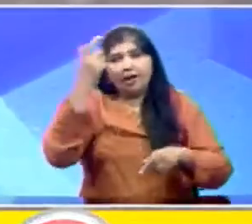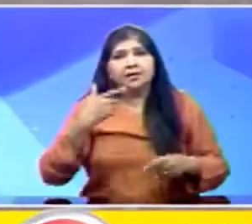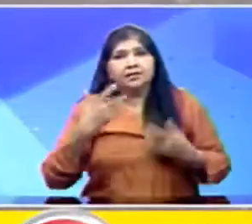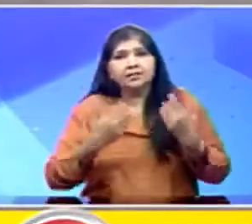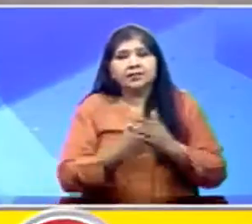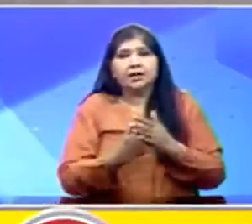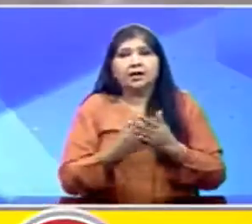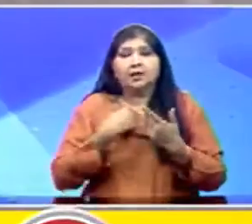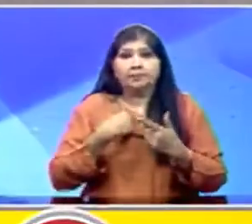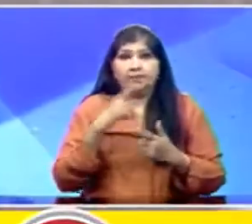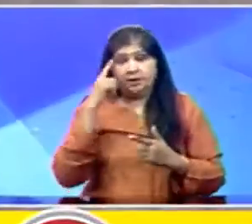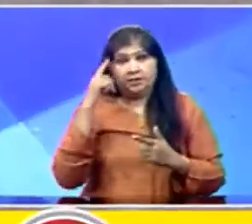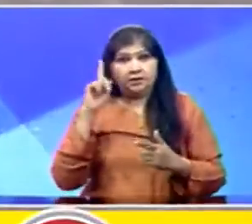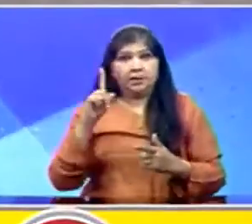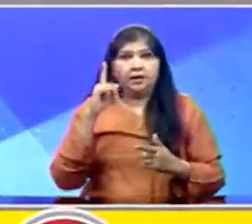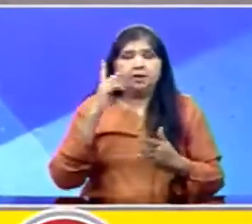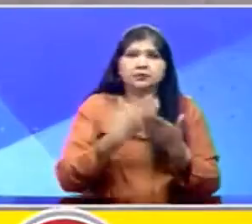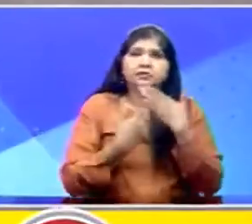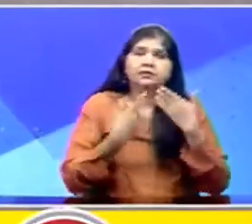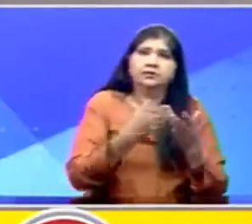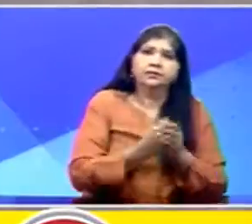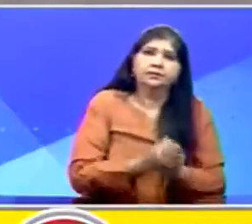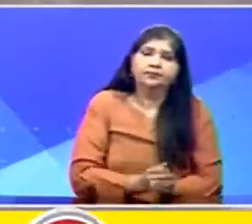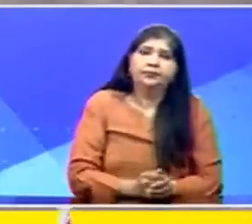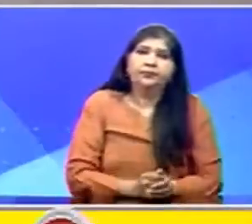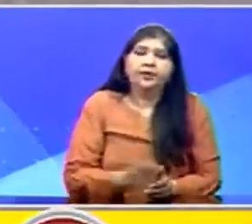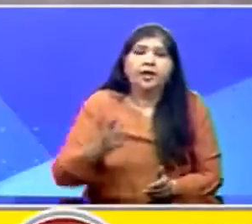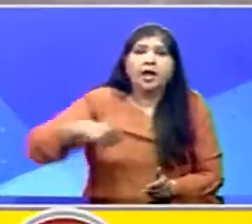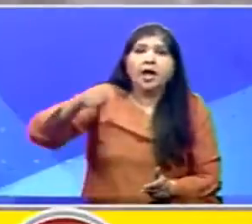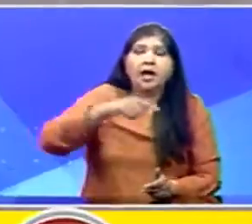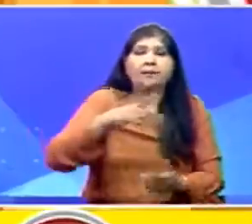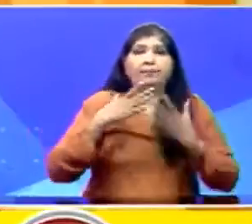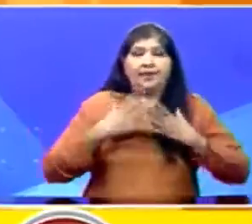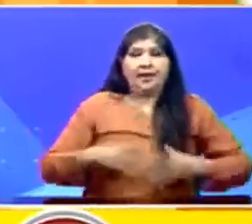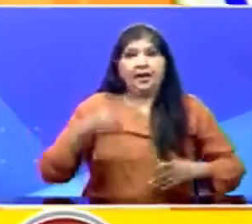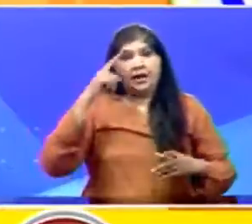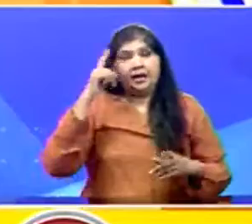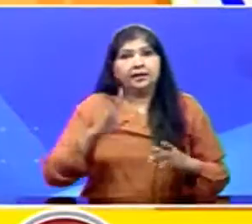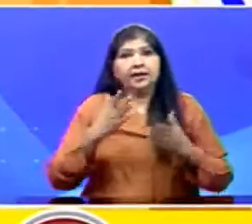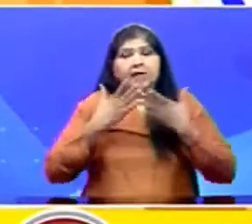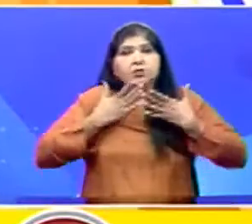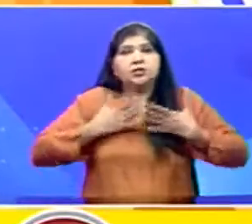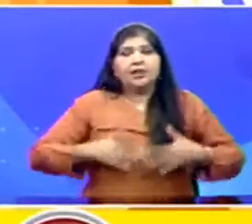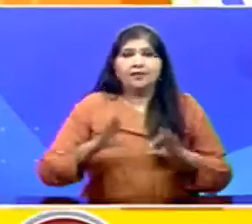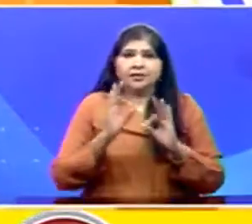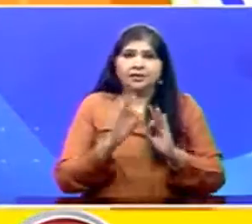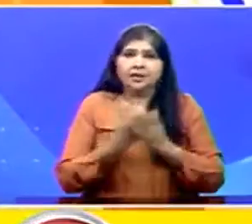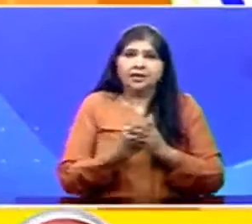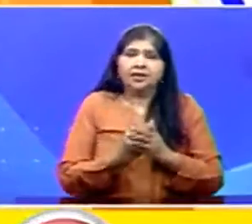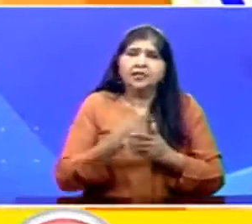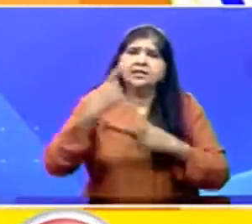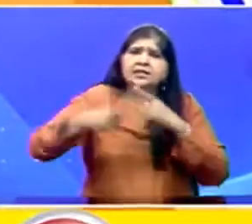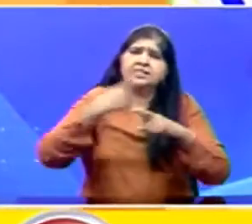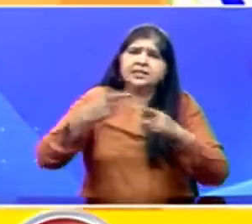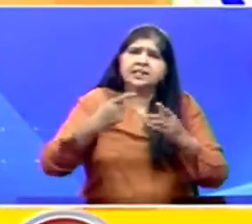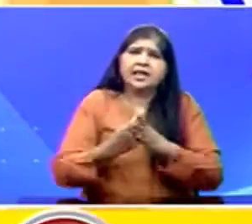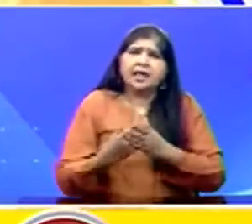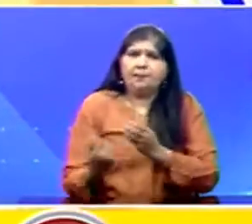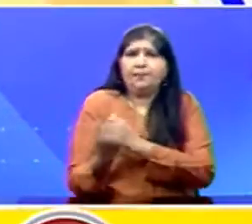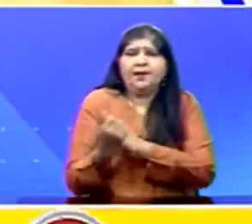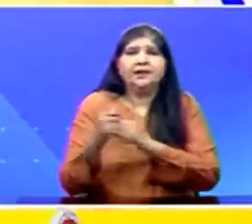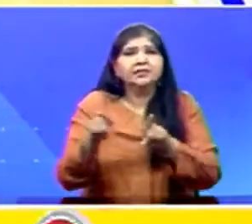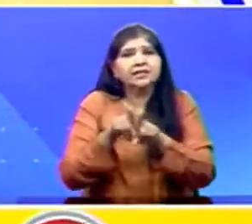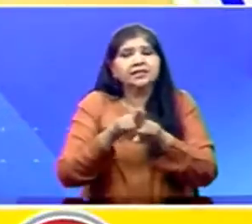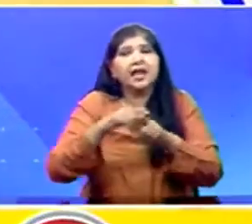आगहा रहना है। आप सब सजग रहिए, स्वस्त रहिए और ऐसी ही उर्जा से